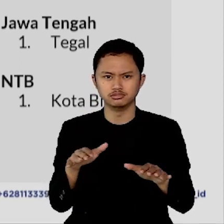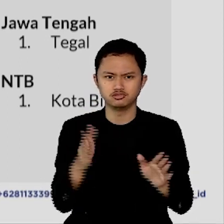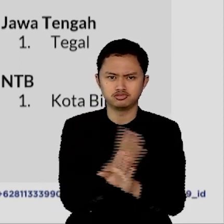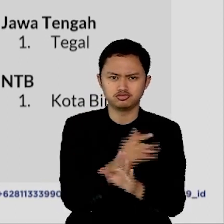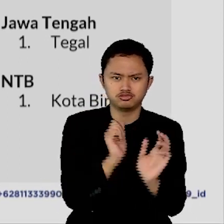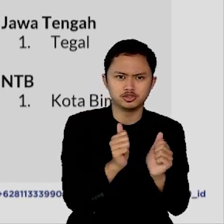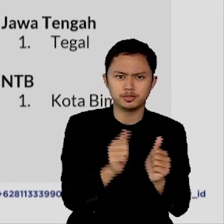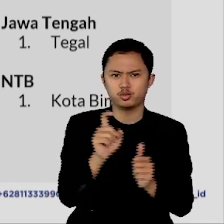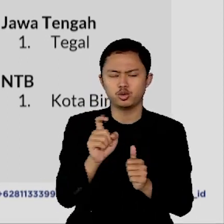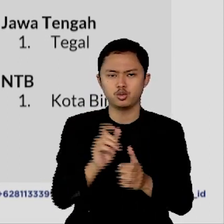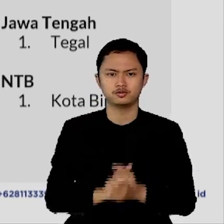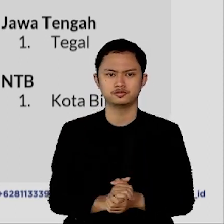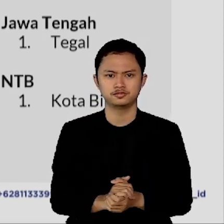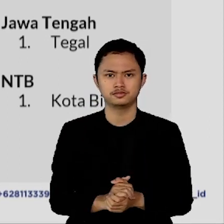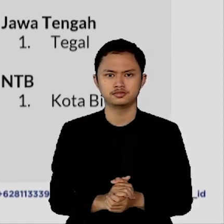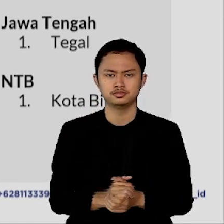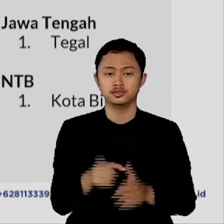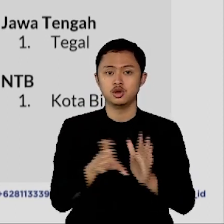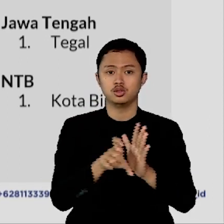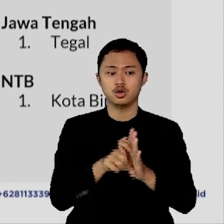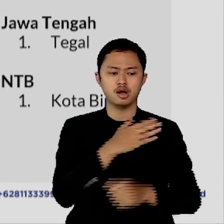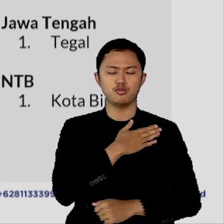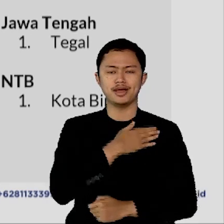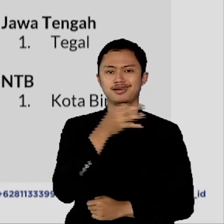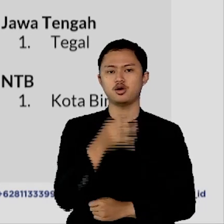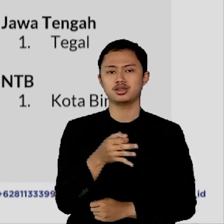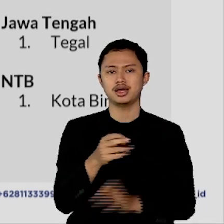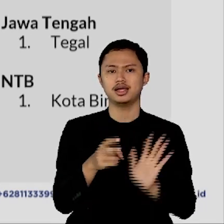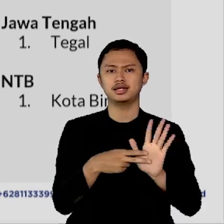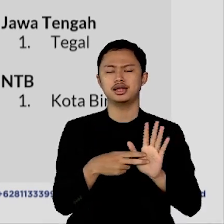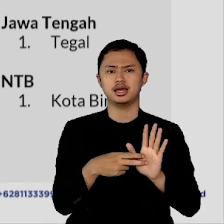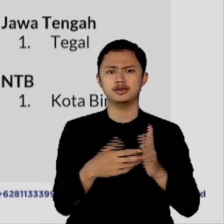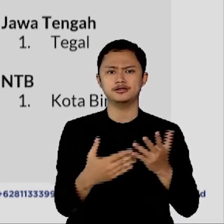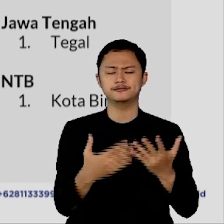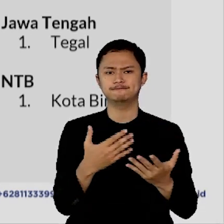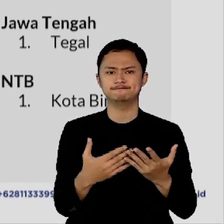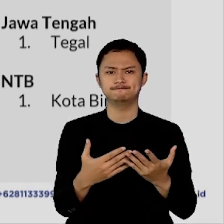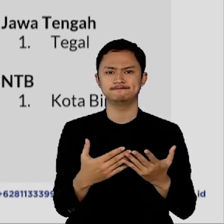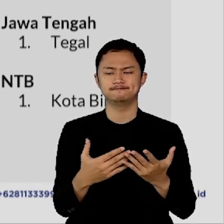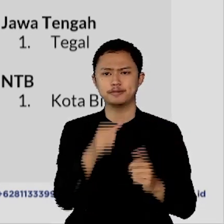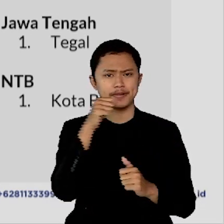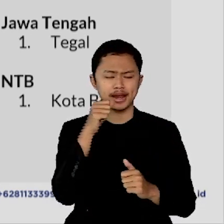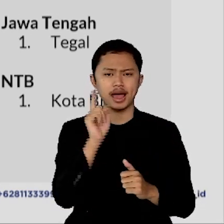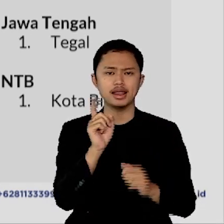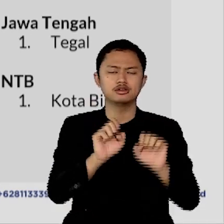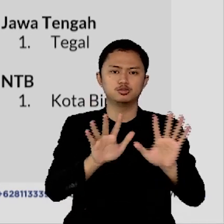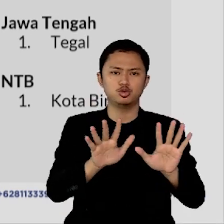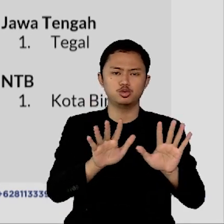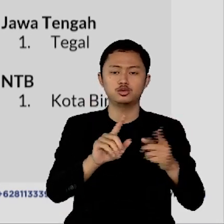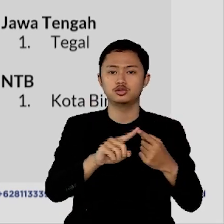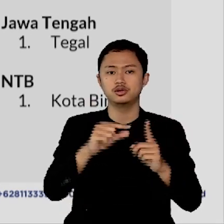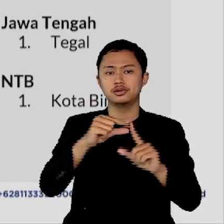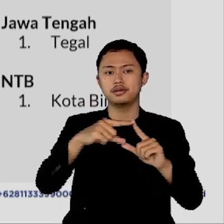sejak dini Adapun 10 kabupaten kota dengan skor mendekati zona merah antara lain